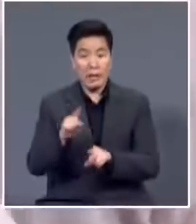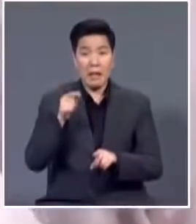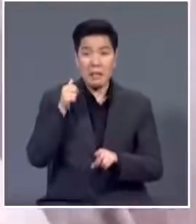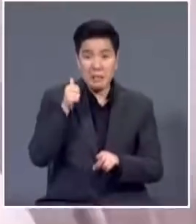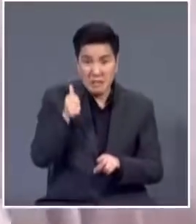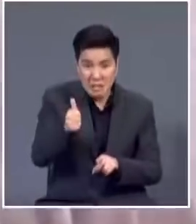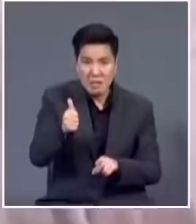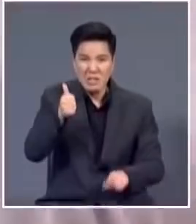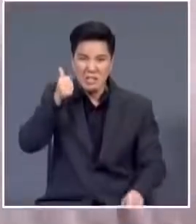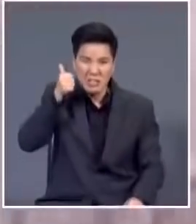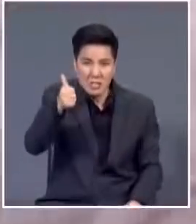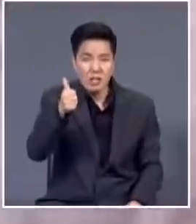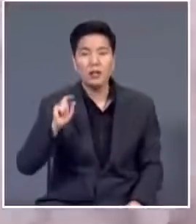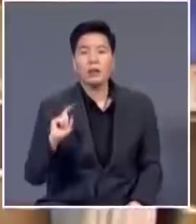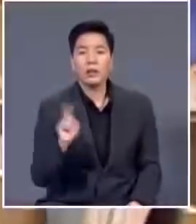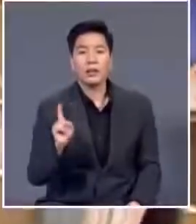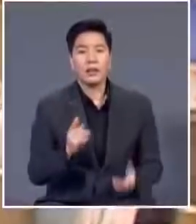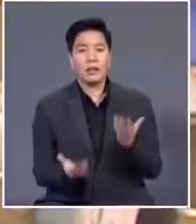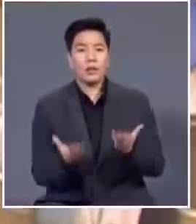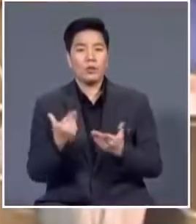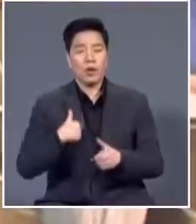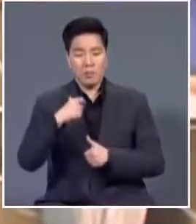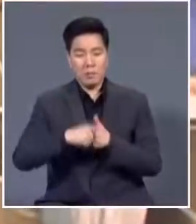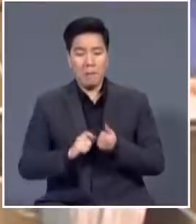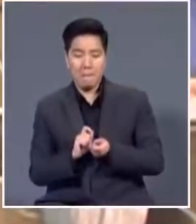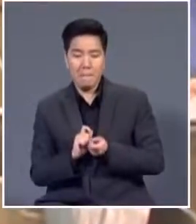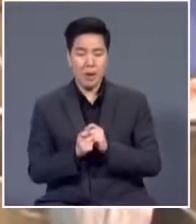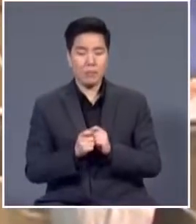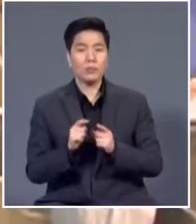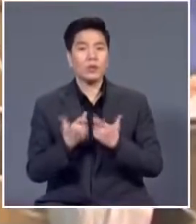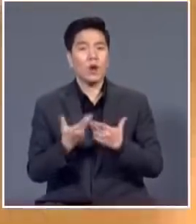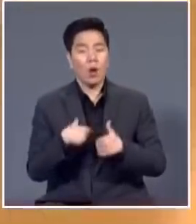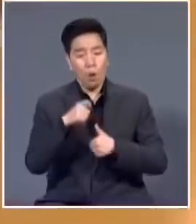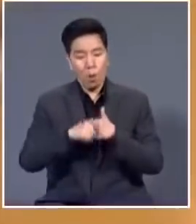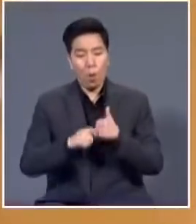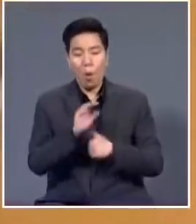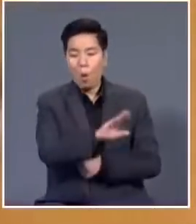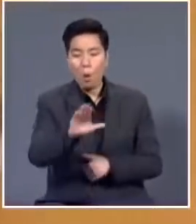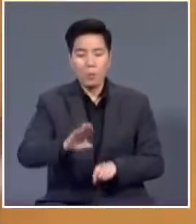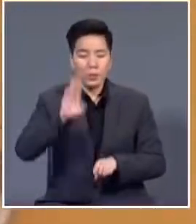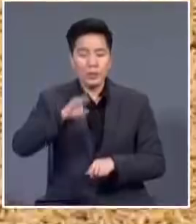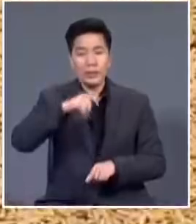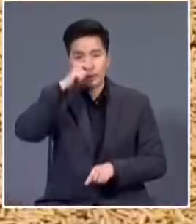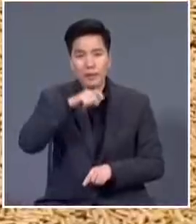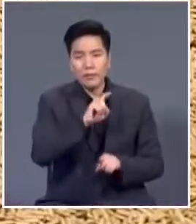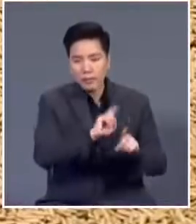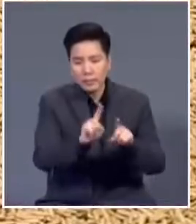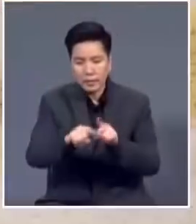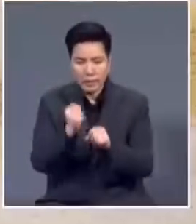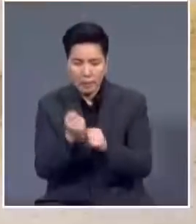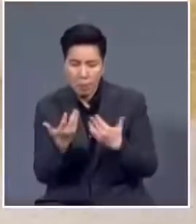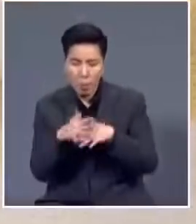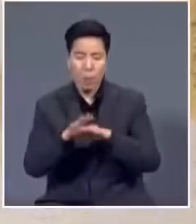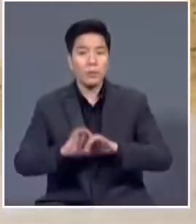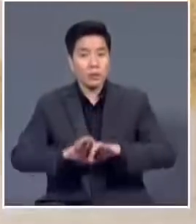มากหรือน้อยแค่ไหนก็ตามก็ขึ้นอยู่การปรับตัวเพื่อรับโอกาสนี้นะครับของภาคธุรกิจเอกชนไทยและการทำงานร่วมกับรัฐบ